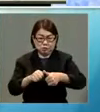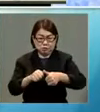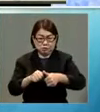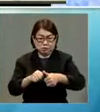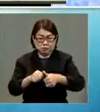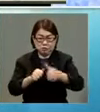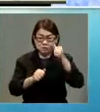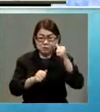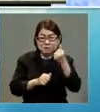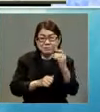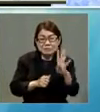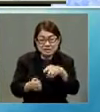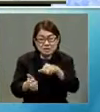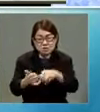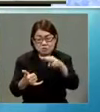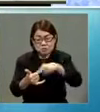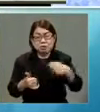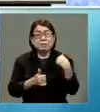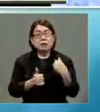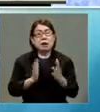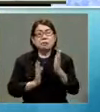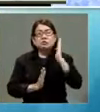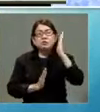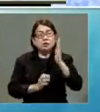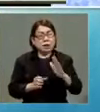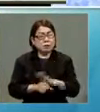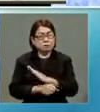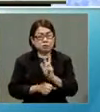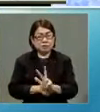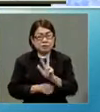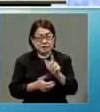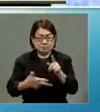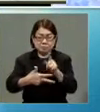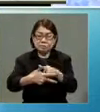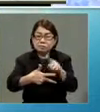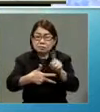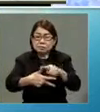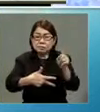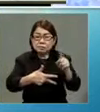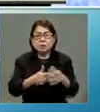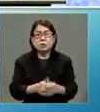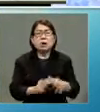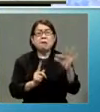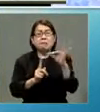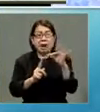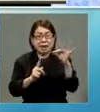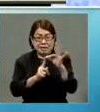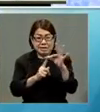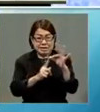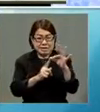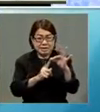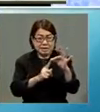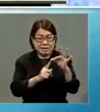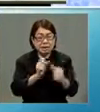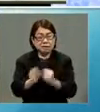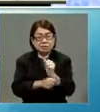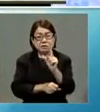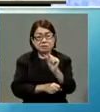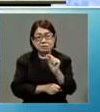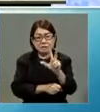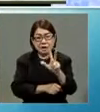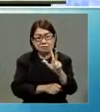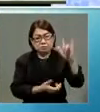ะครับเป็นนักศึกษาที่กลับมาจาก1รายนี่มาจากทางปากีสถานอายุ23ปีกลับมาเ